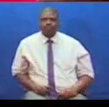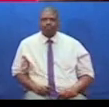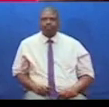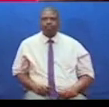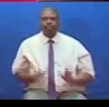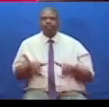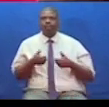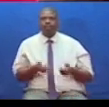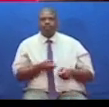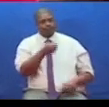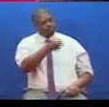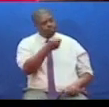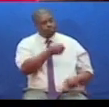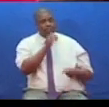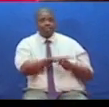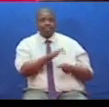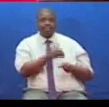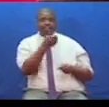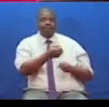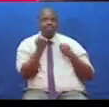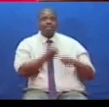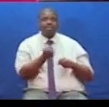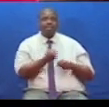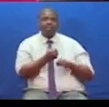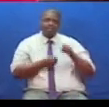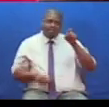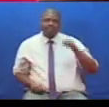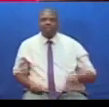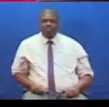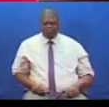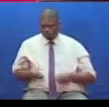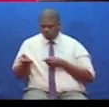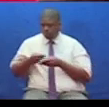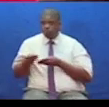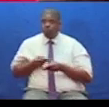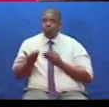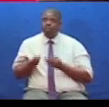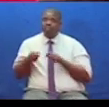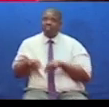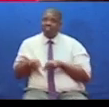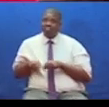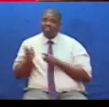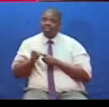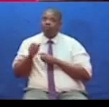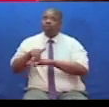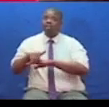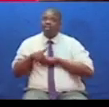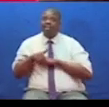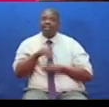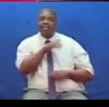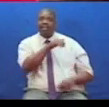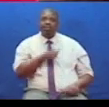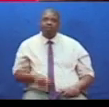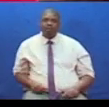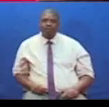Kwa hiyo nimpe pongezi nyingi sana za bidii anayoifanya. Na uchumi wa sasa hivi wana neno la Kiingereza